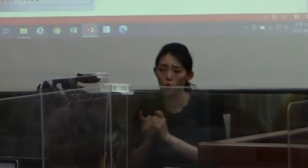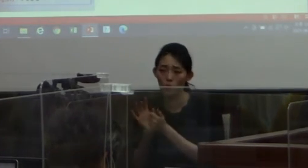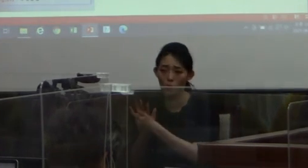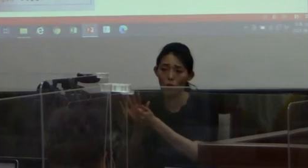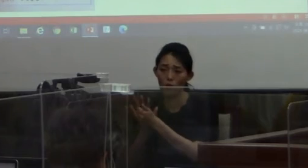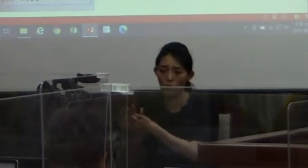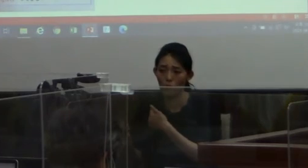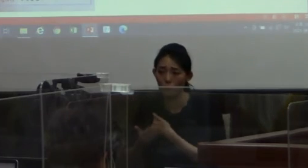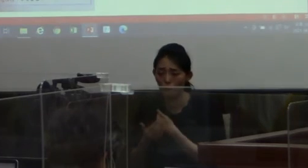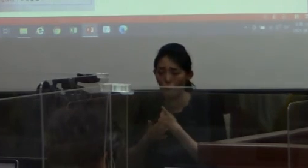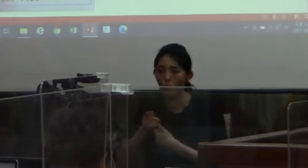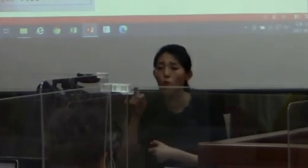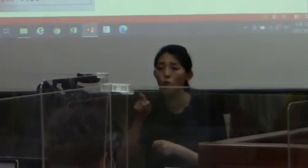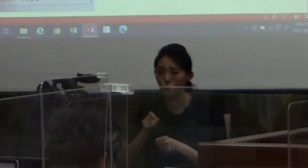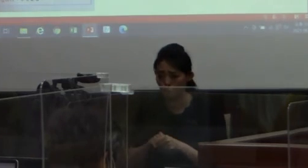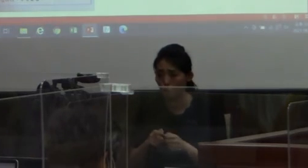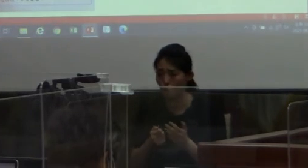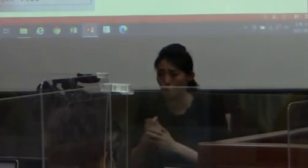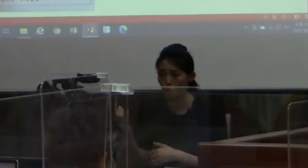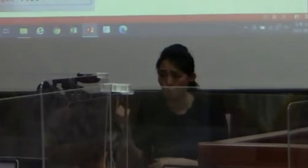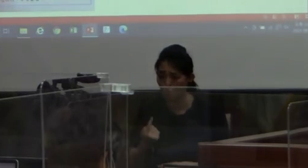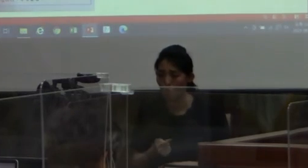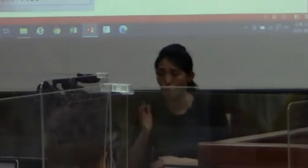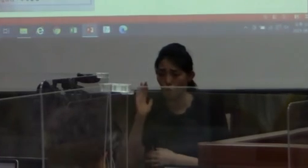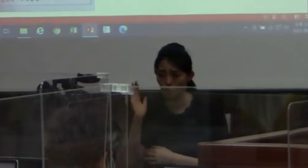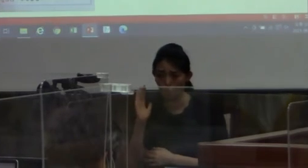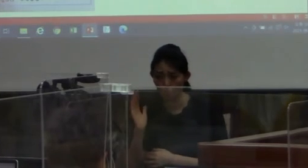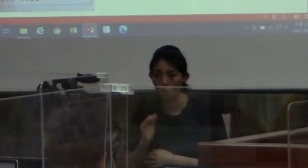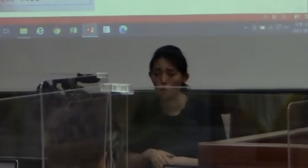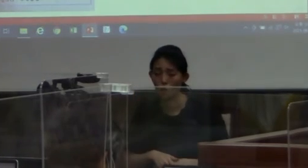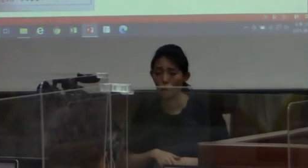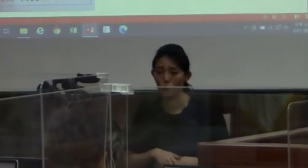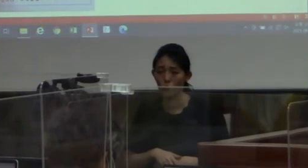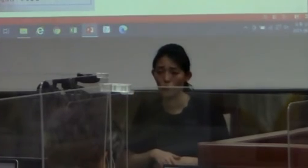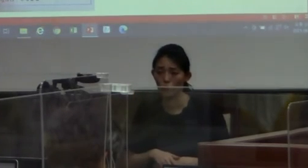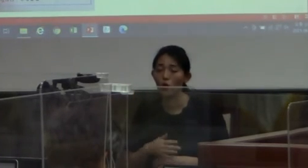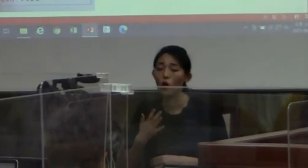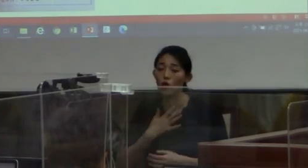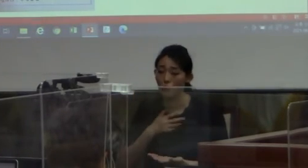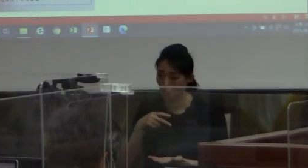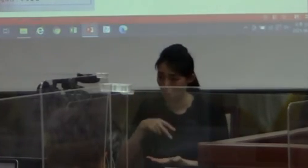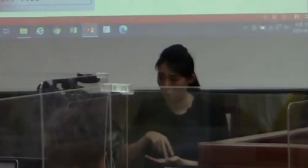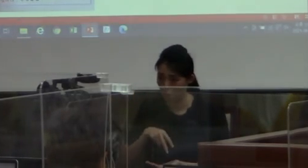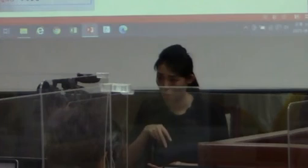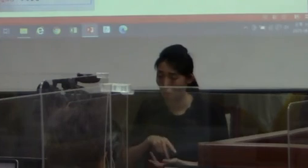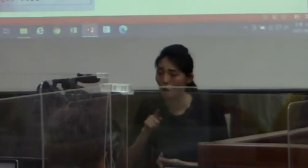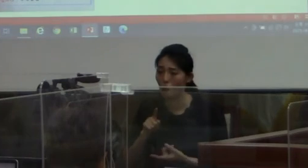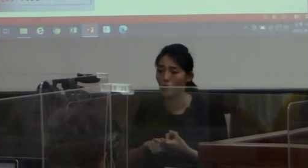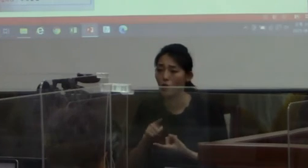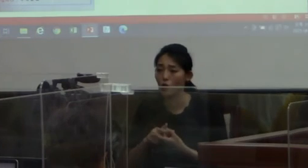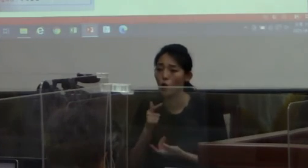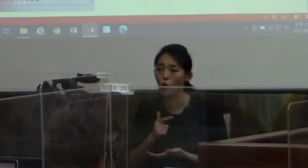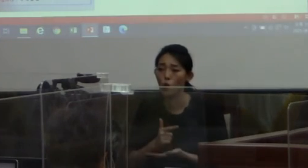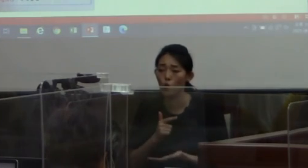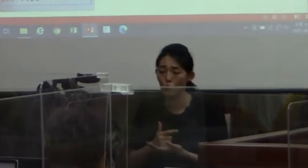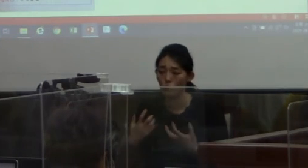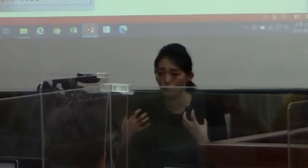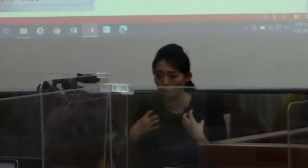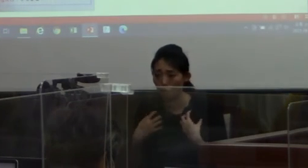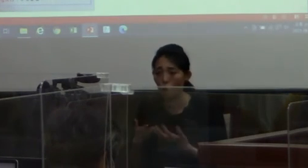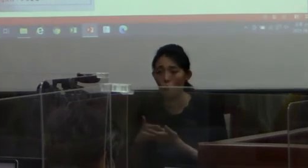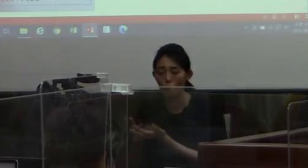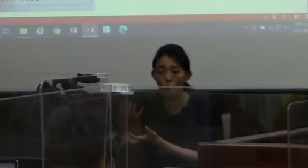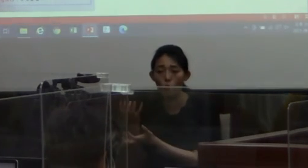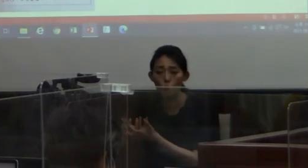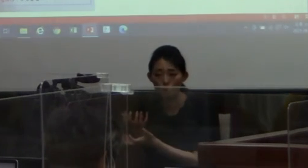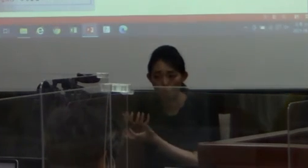취지였어요. 그래가지고 여기 와서 서로 이런 입장에 서서 노원구청에서의 공문